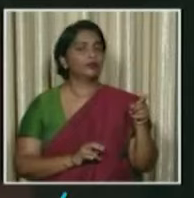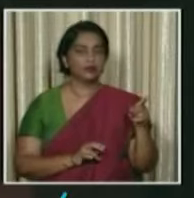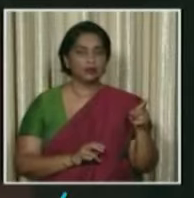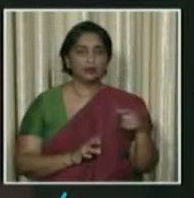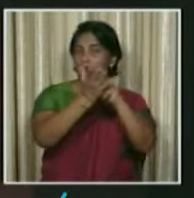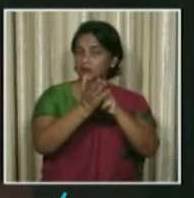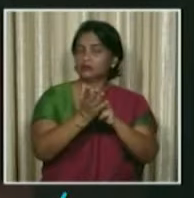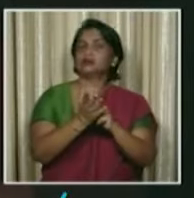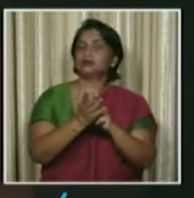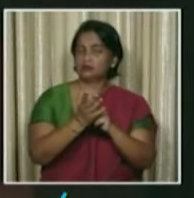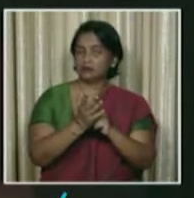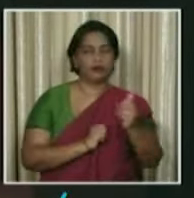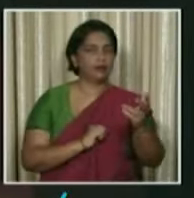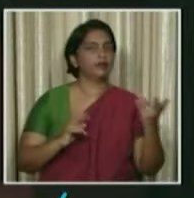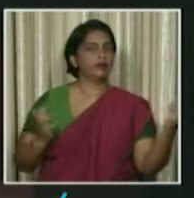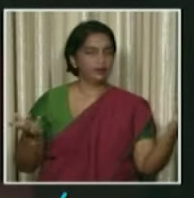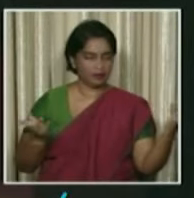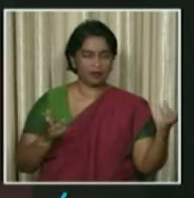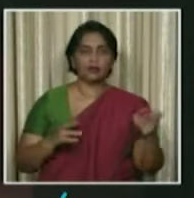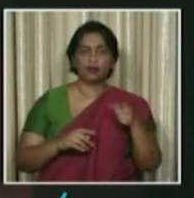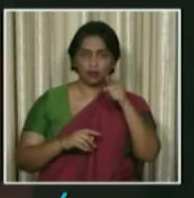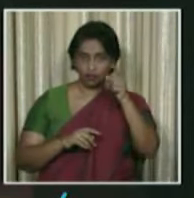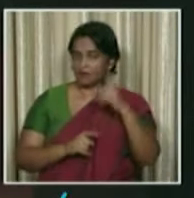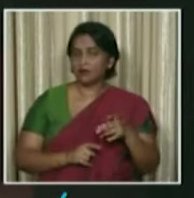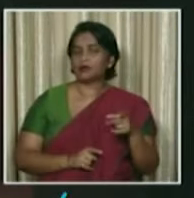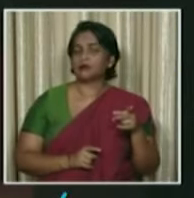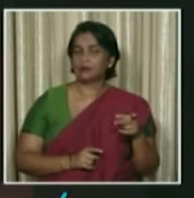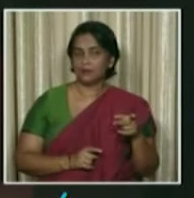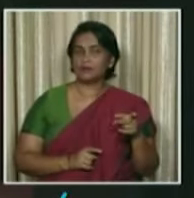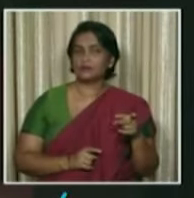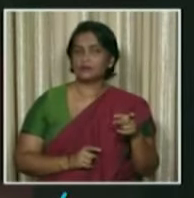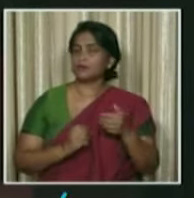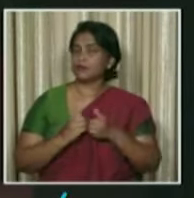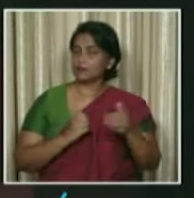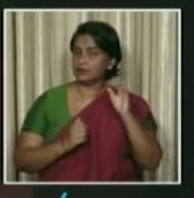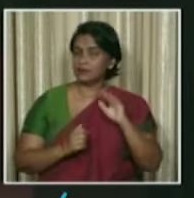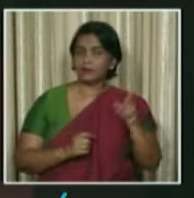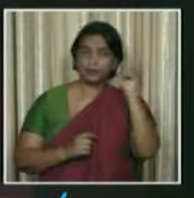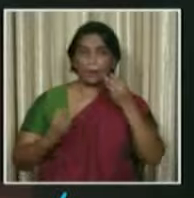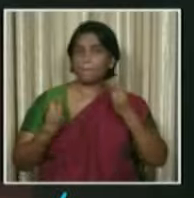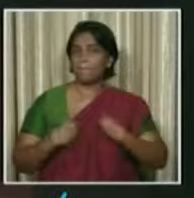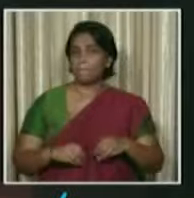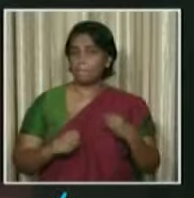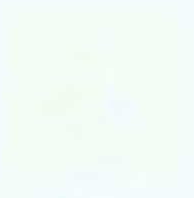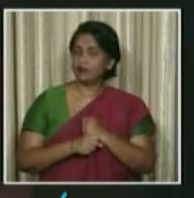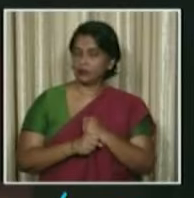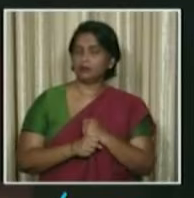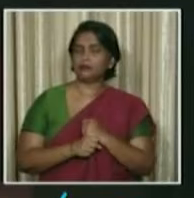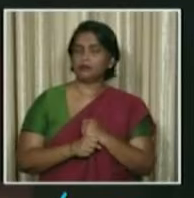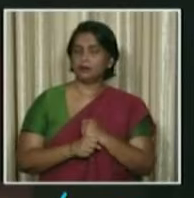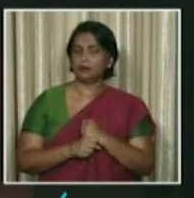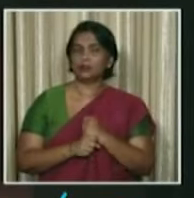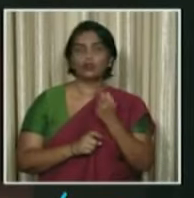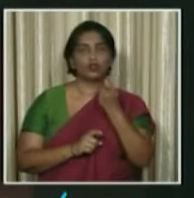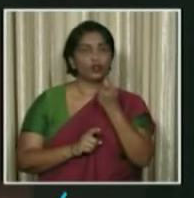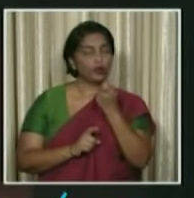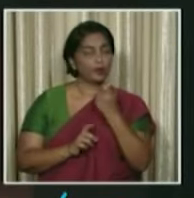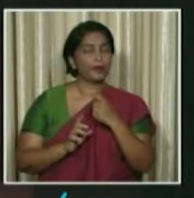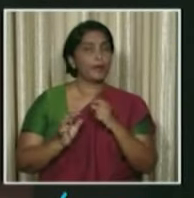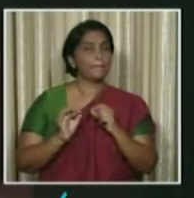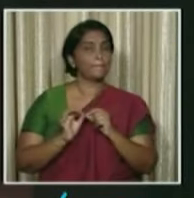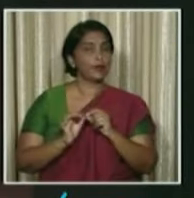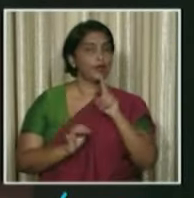ඇනුම් කරන්නට කටයුතු කළේ නැහැ. ඔබතුමා දන්නවද මේ නිසා සිදුවෙන මාසික පාඩුව රජයට රුපියල්